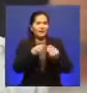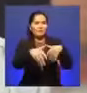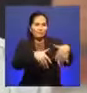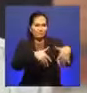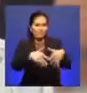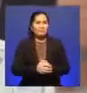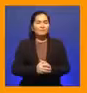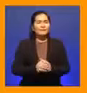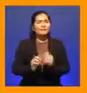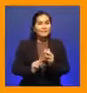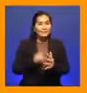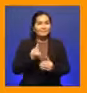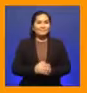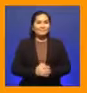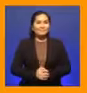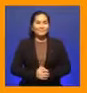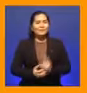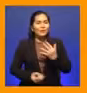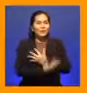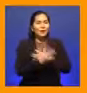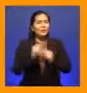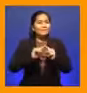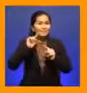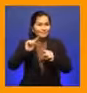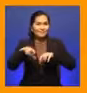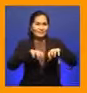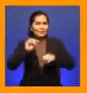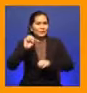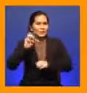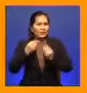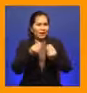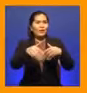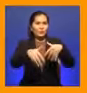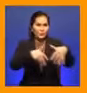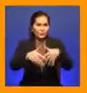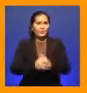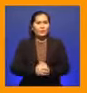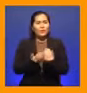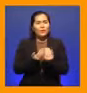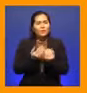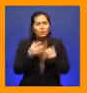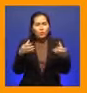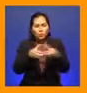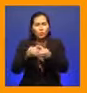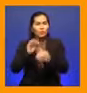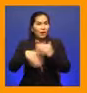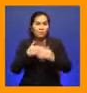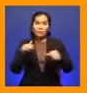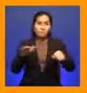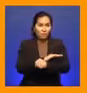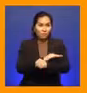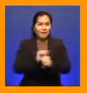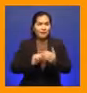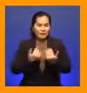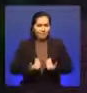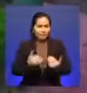เริ่มตั้งแต่โอกาสที่1การจัดสวัสดิการชุมชนสวัสดิการครอบคลุมทุกกลุ่มวัยทุกช่วงชีวิตตั้งแต่เกิดจ